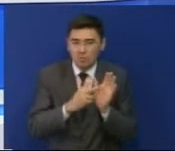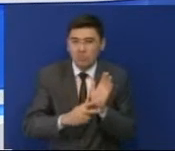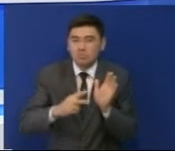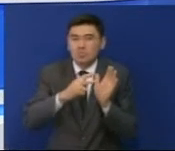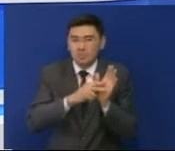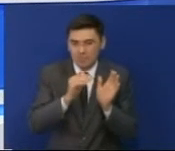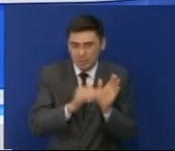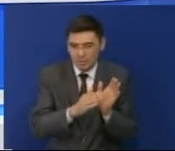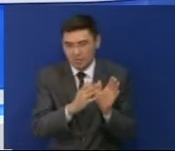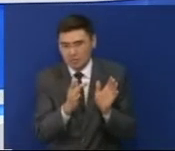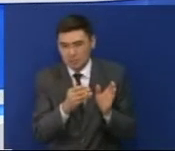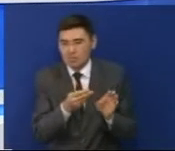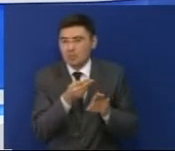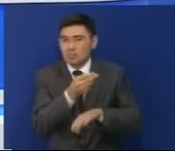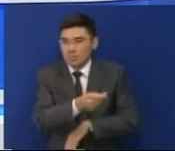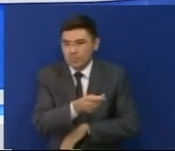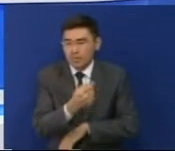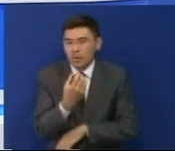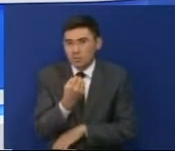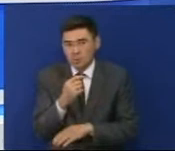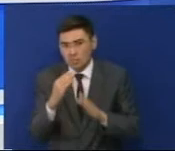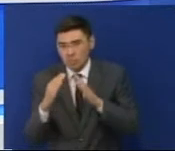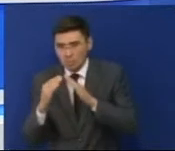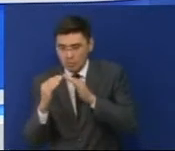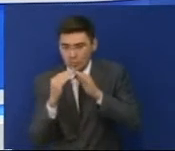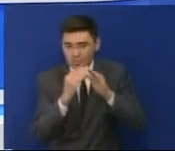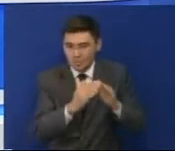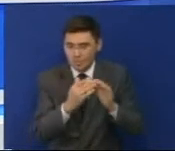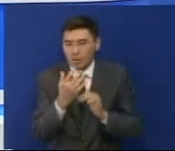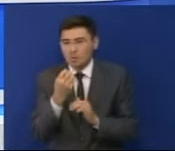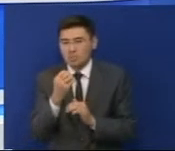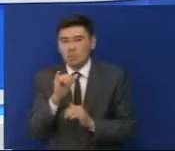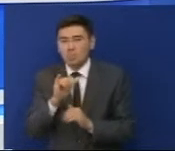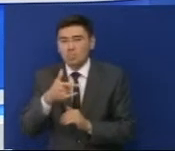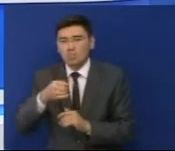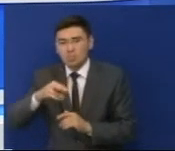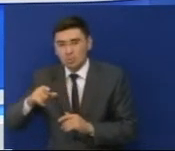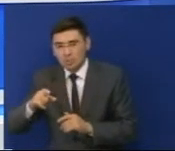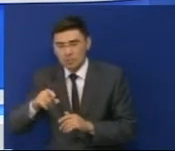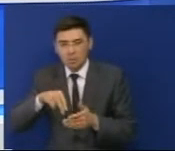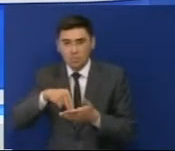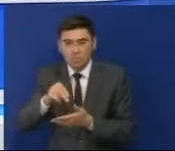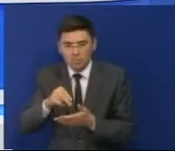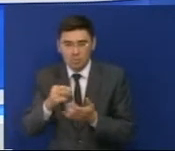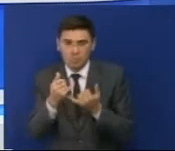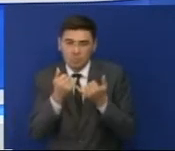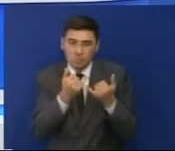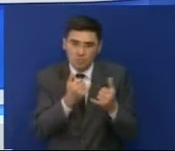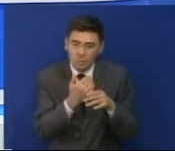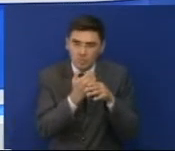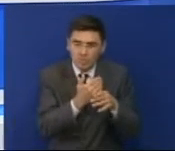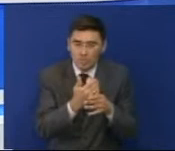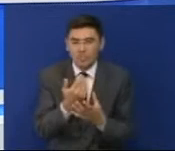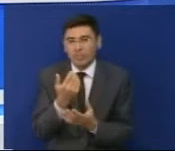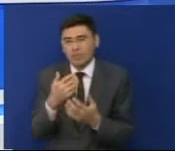88.375 теңгеден төленеді. Сонымен қатар, баспана алып, жұмысқа орналасуға, отын көмірі мен мал сатып алуына да жағдай жасалады.